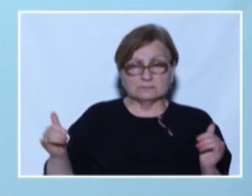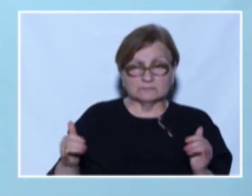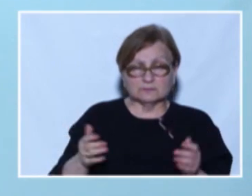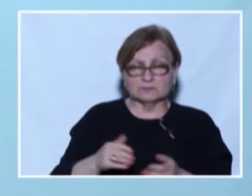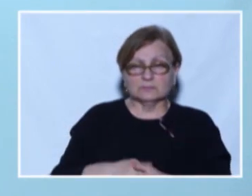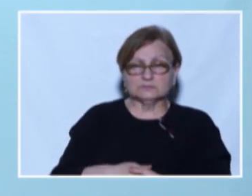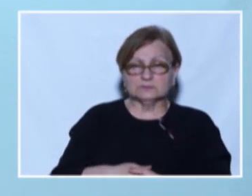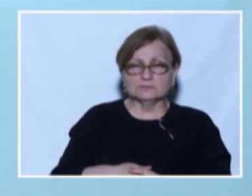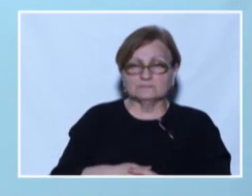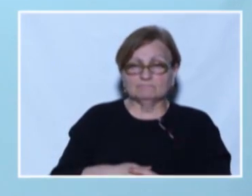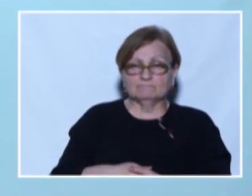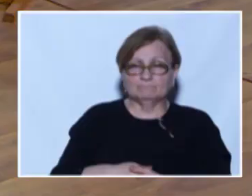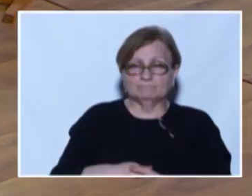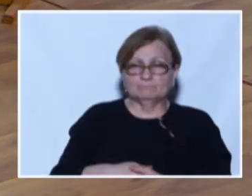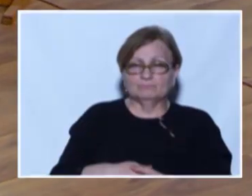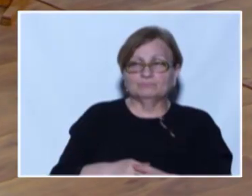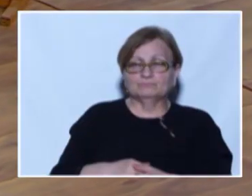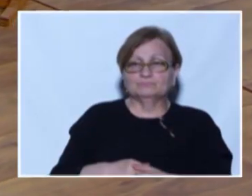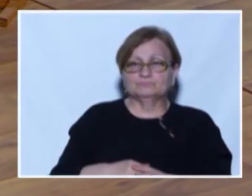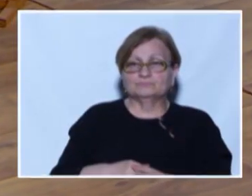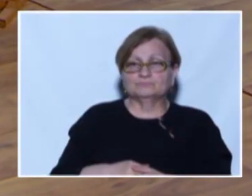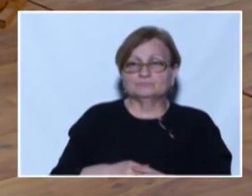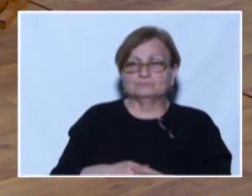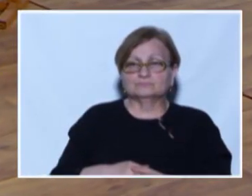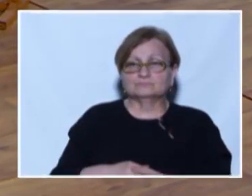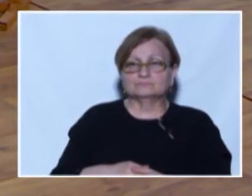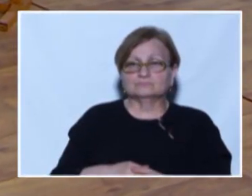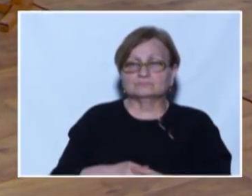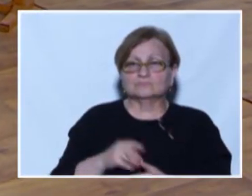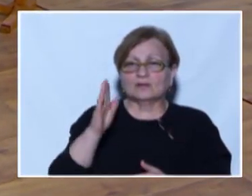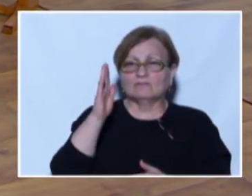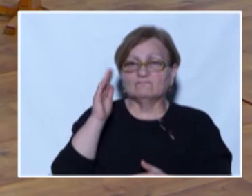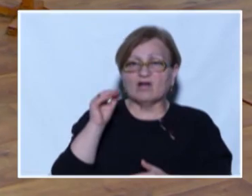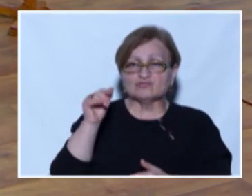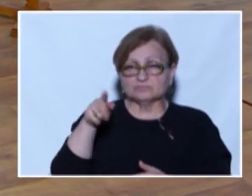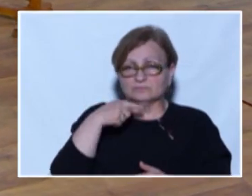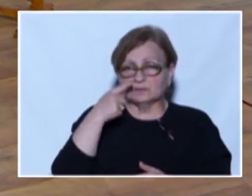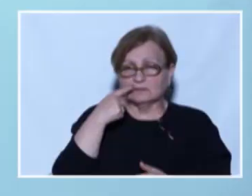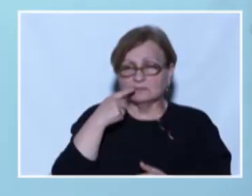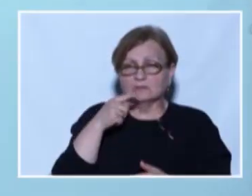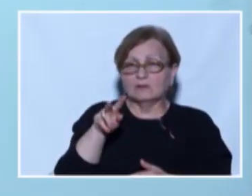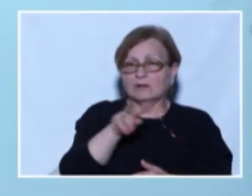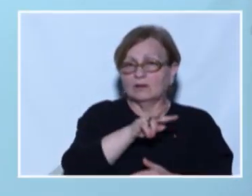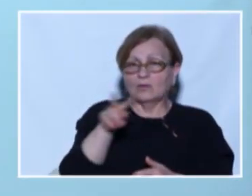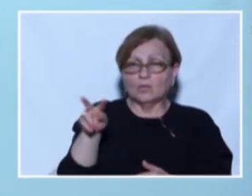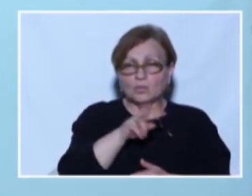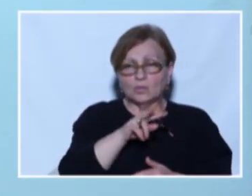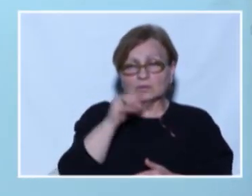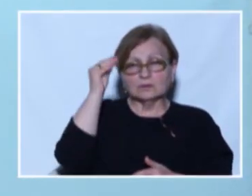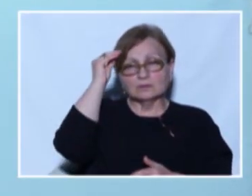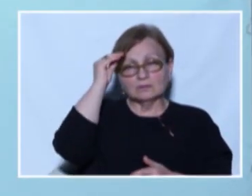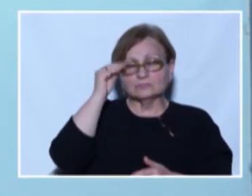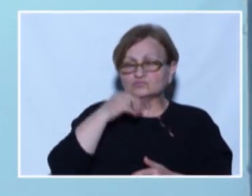გატარებას, სრულ რეალიზებას. ვაჟა-ფშაველა ჩვენ გვეუბნება, რომ ეს ორი ცნება ერთმანეთს არ